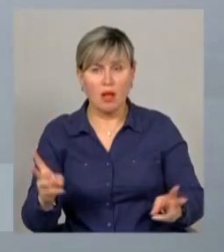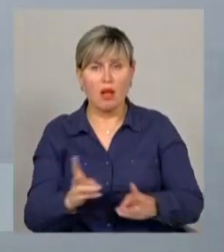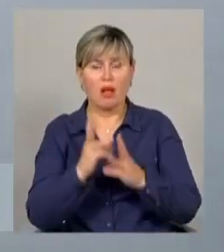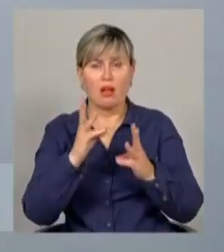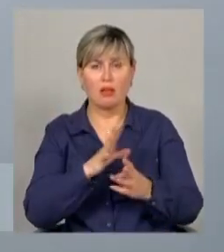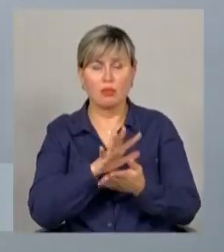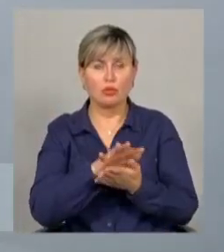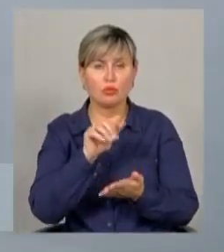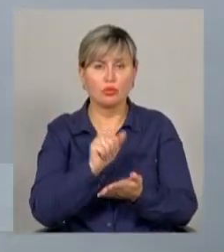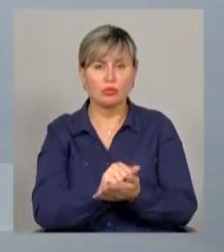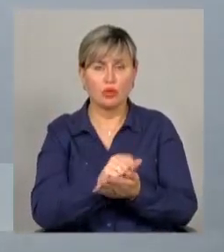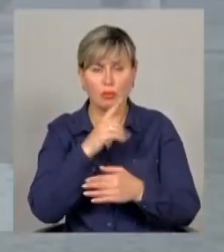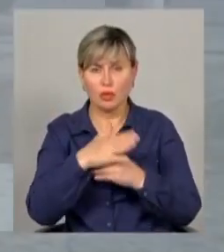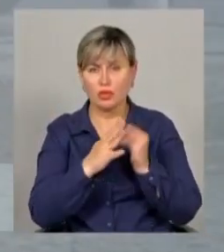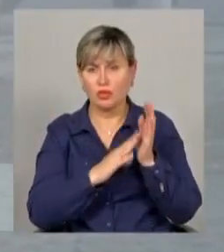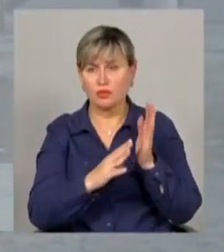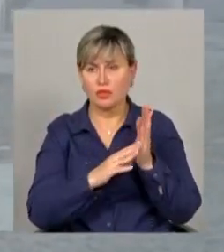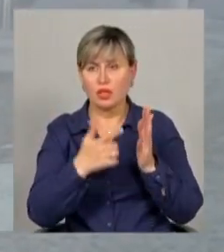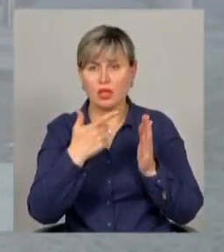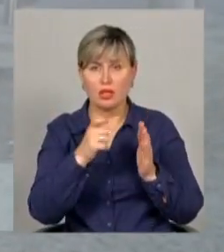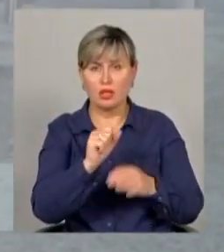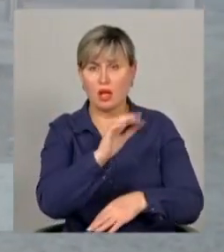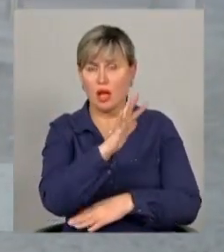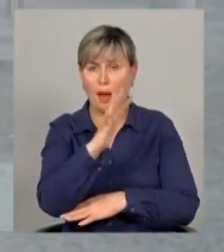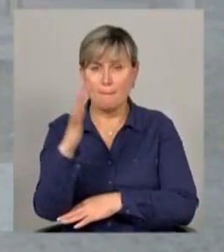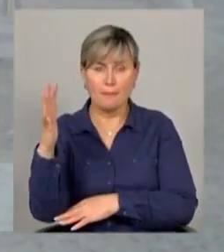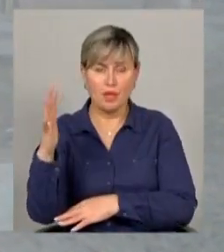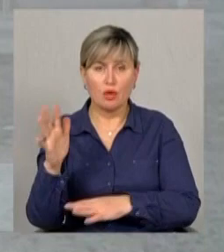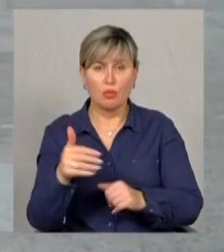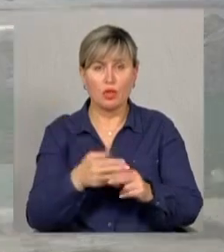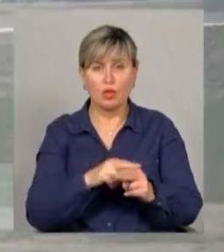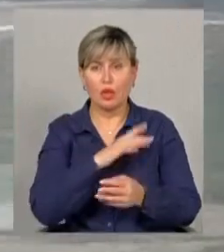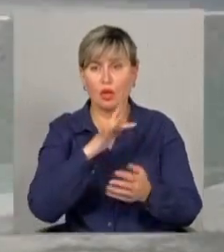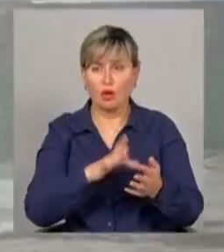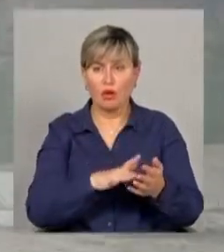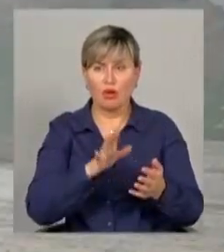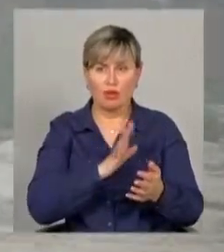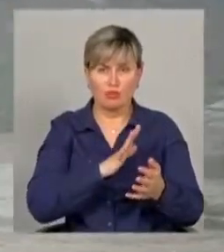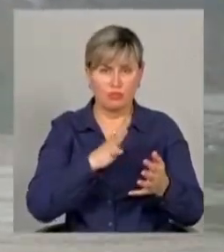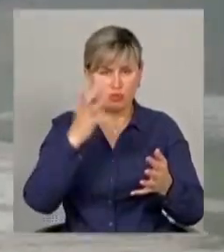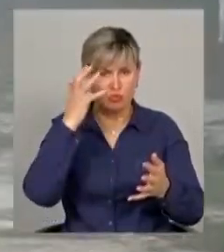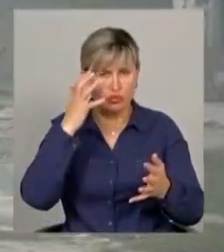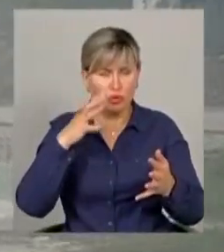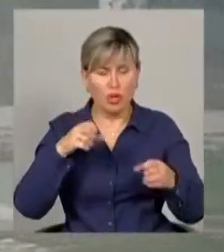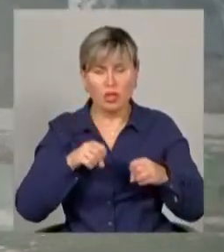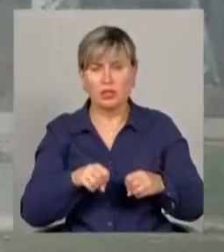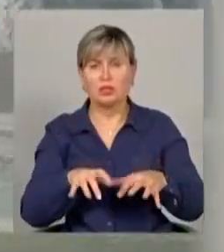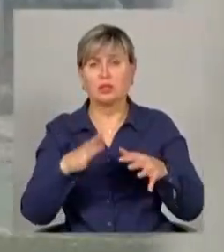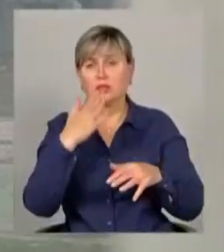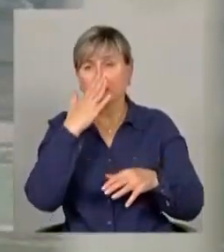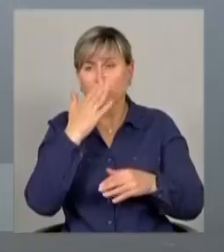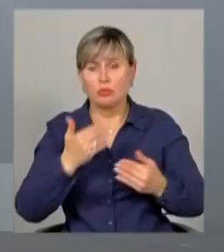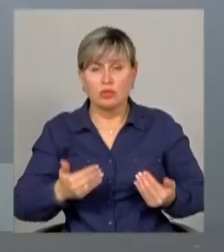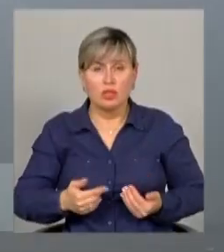буквально уничтожило почти 90 гектаров камыша. Сразу после этого город окутал густой черный дым. От едкого запаха у